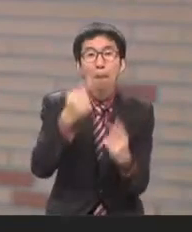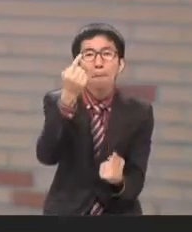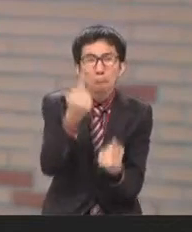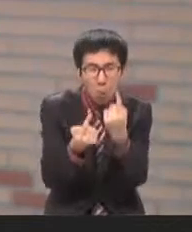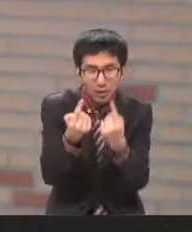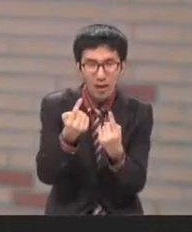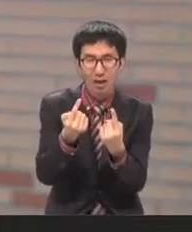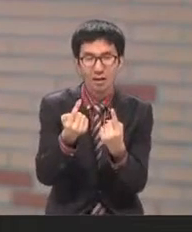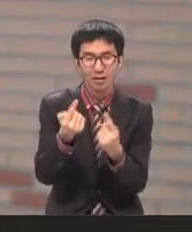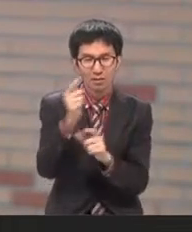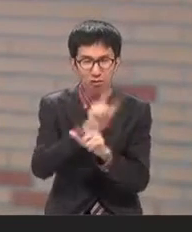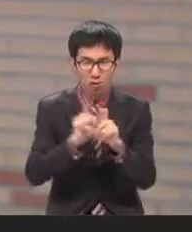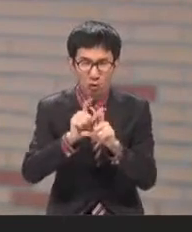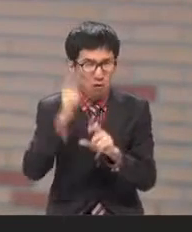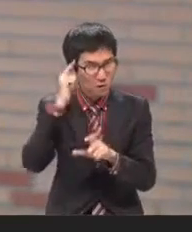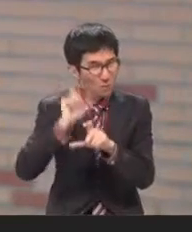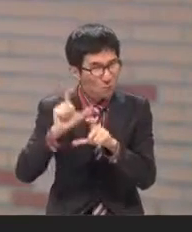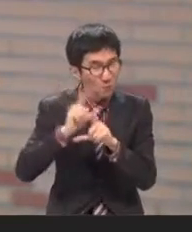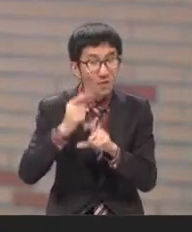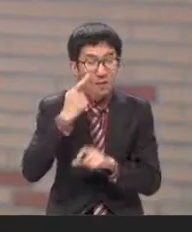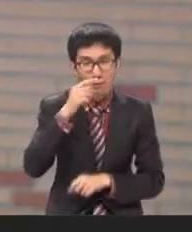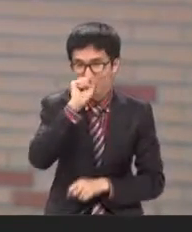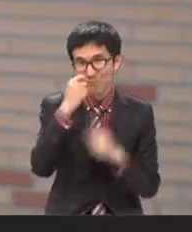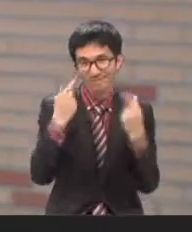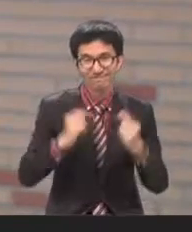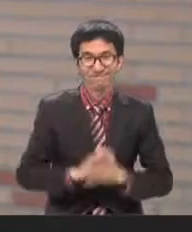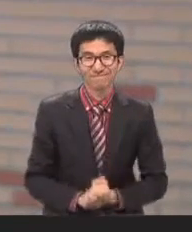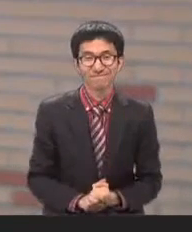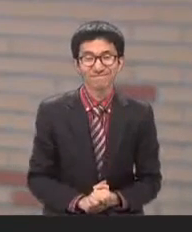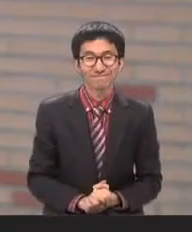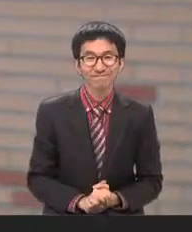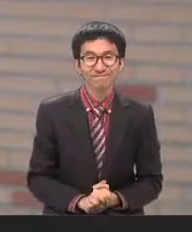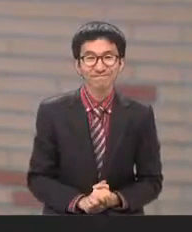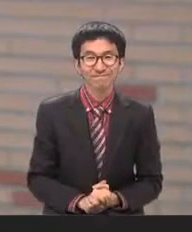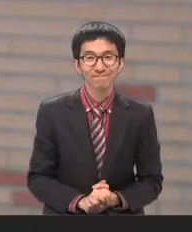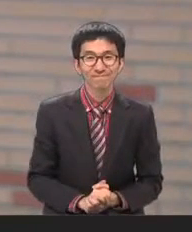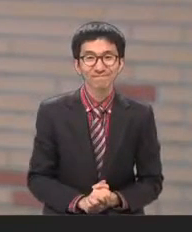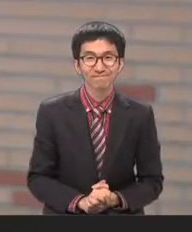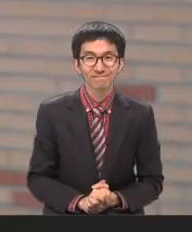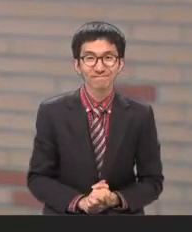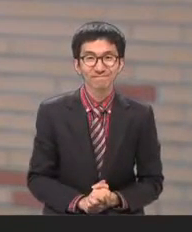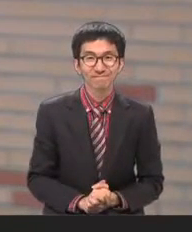낭비하는 일부 대학들도 생각해 봐야 할 지점입니다. EBS 뉴스 이수민입니다.